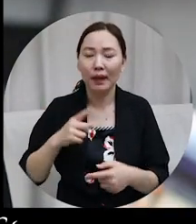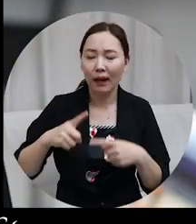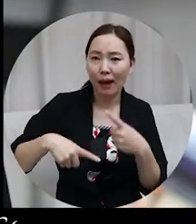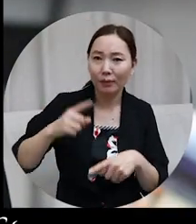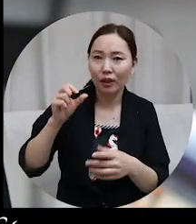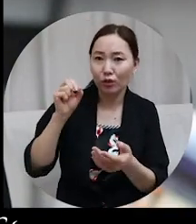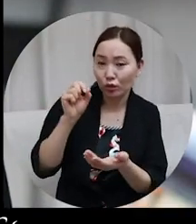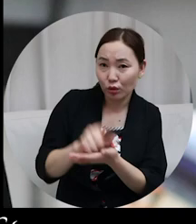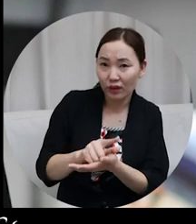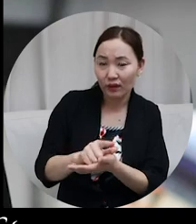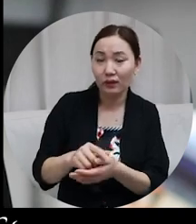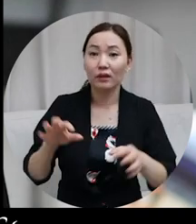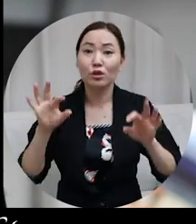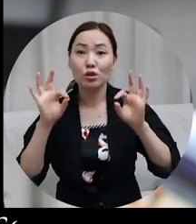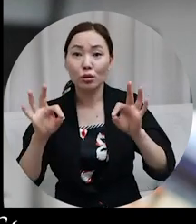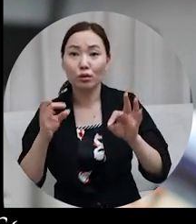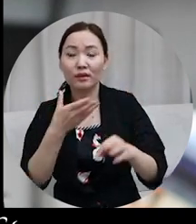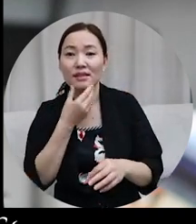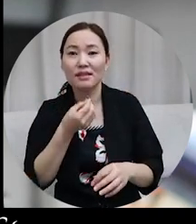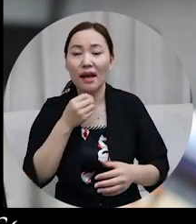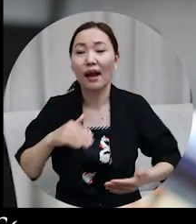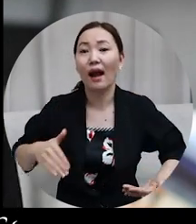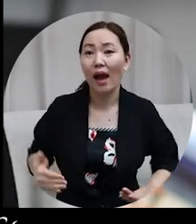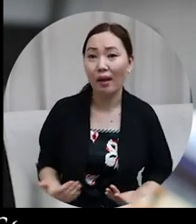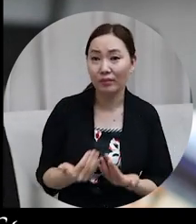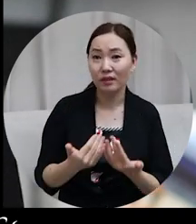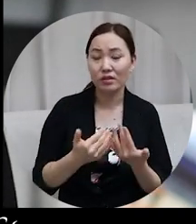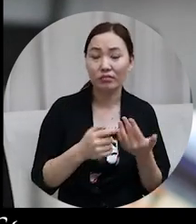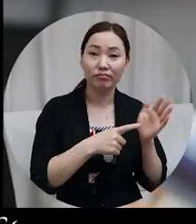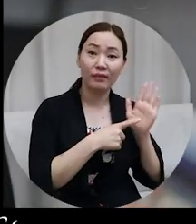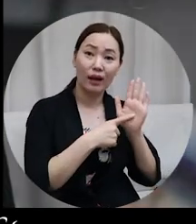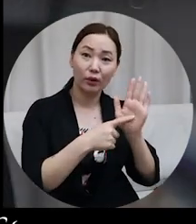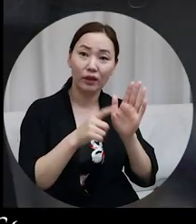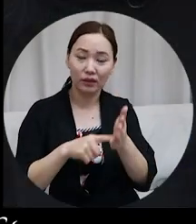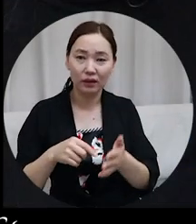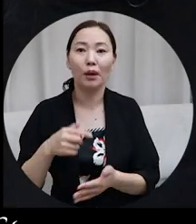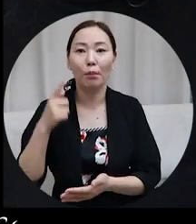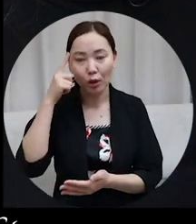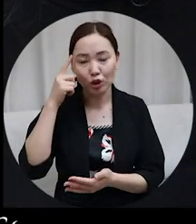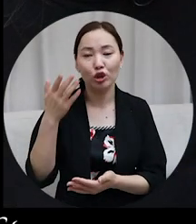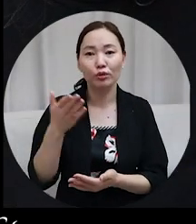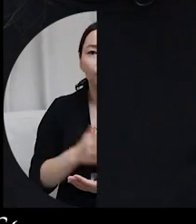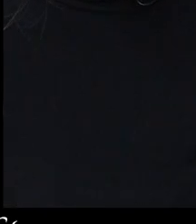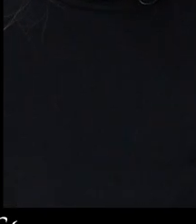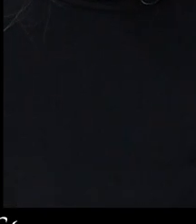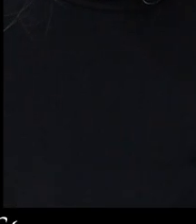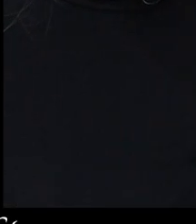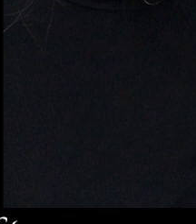энэ олон хүний ачааг л одоо хариулна да гол нь зөв амьдарч тийм.